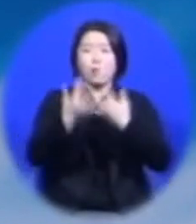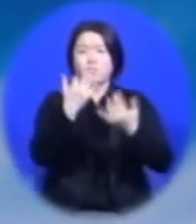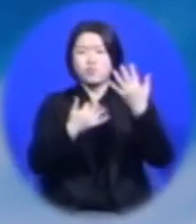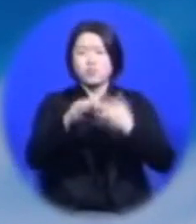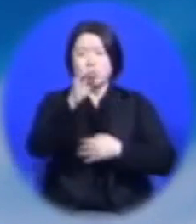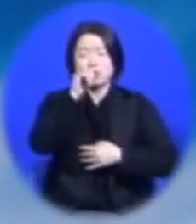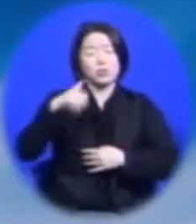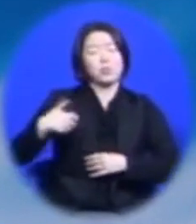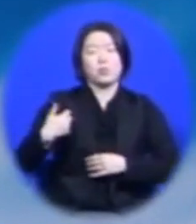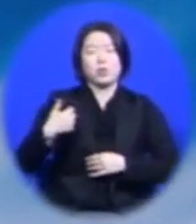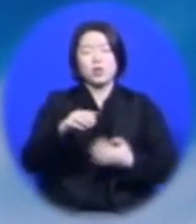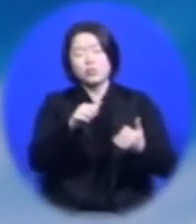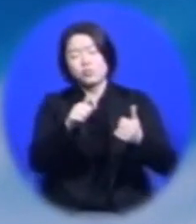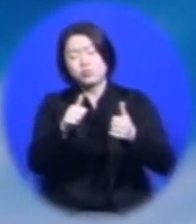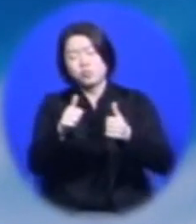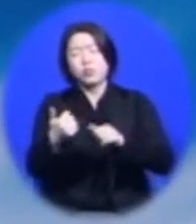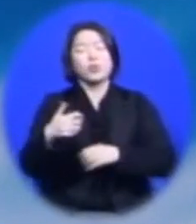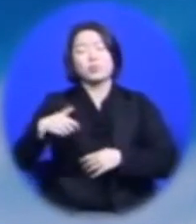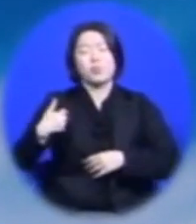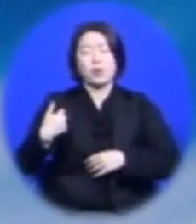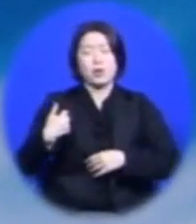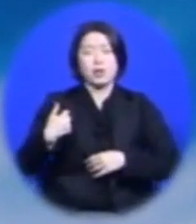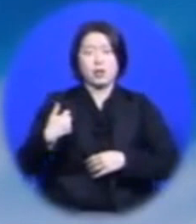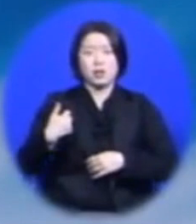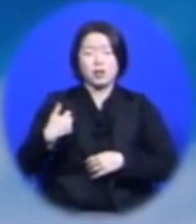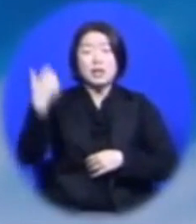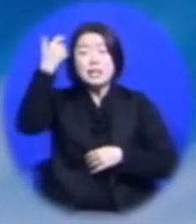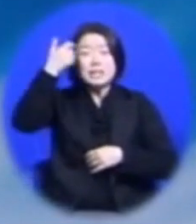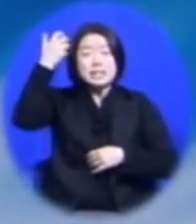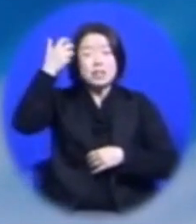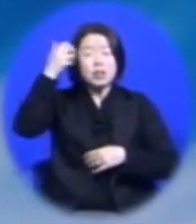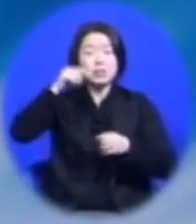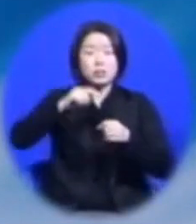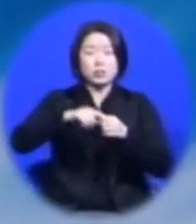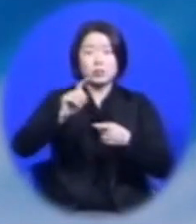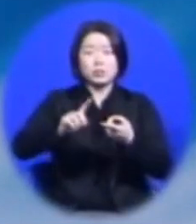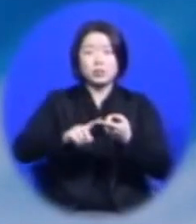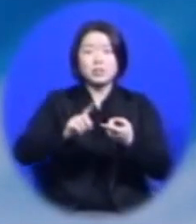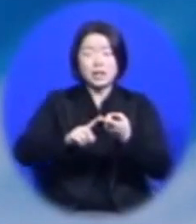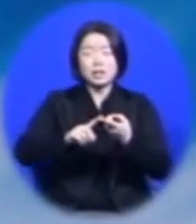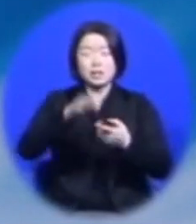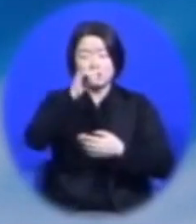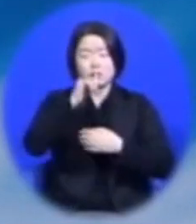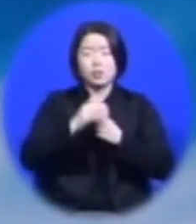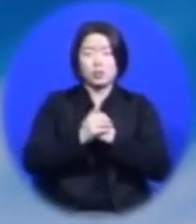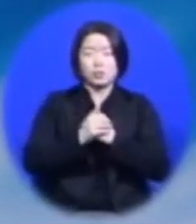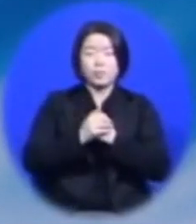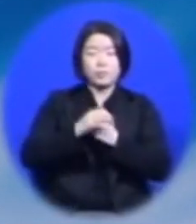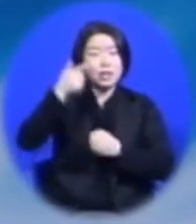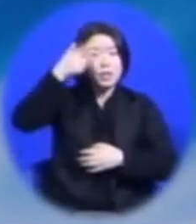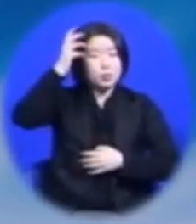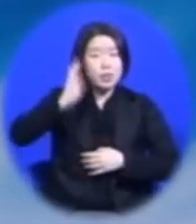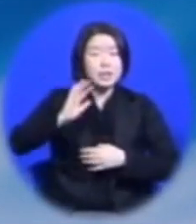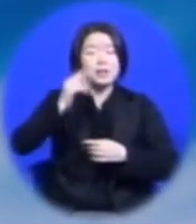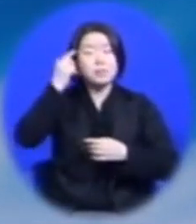모르고 죽어가도 모릅니다. 영적으로 그런 상태에 있는 겁니다. 웨슬레 목사님께서